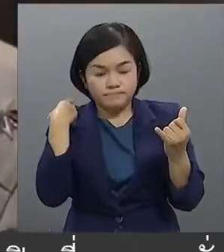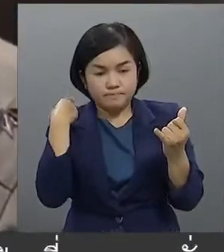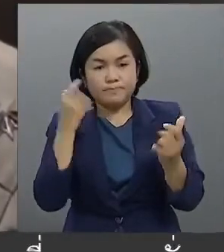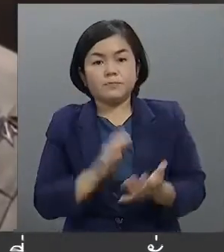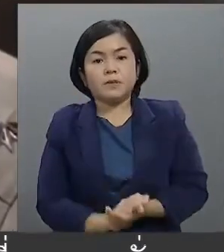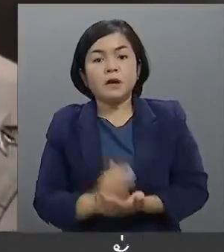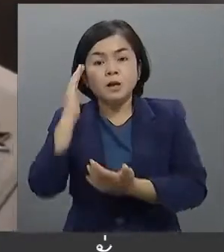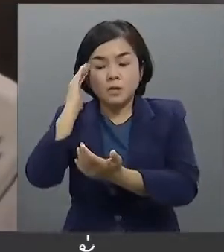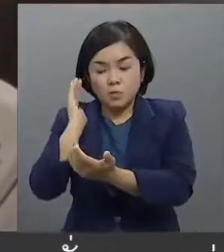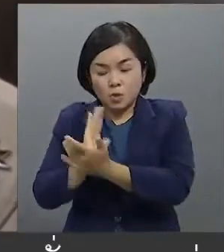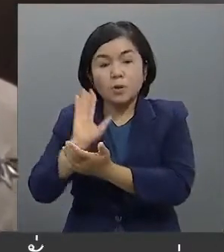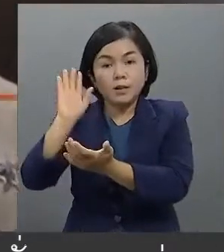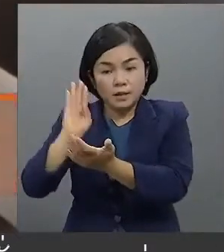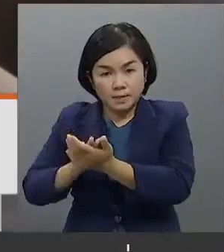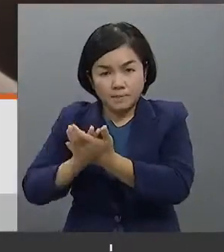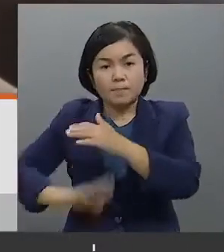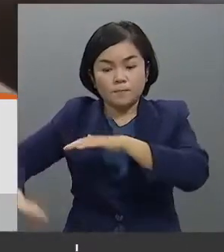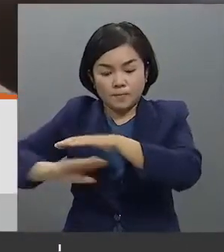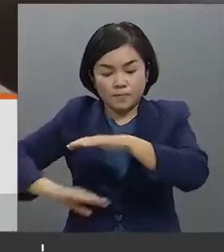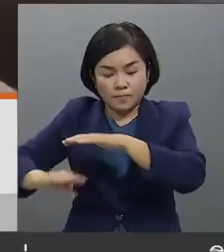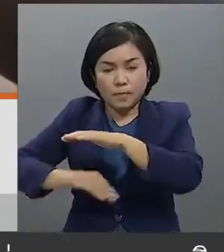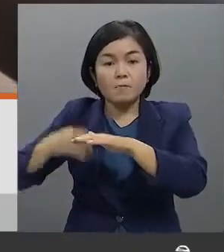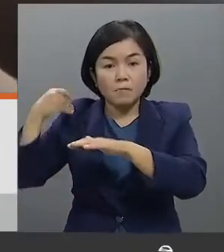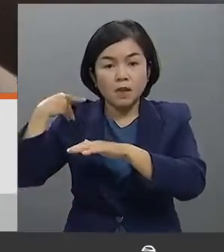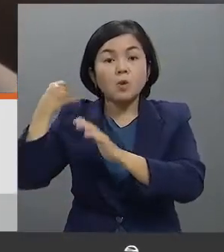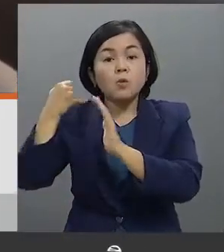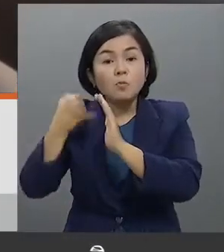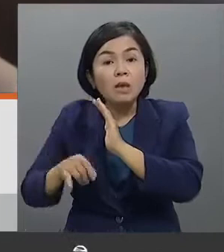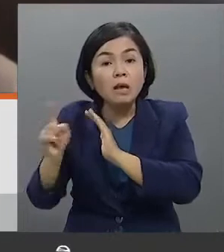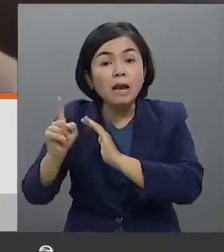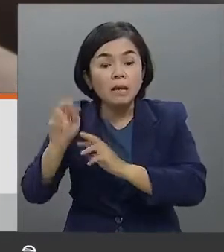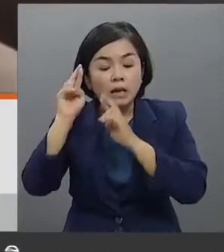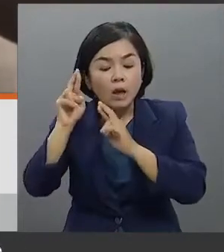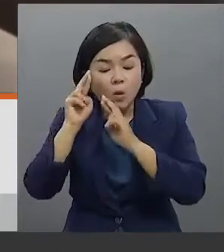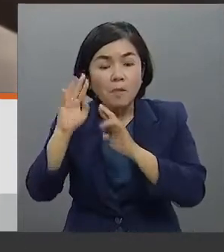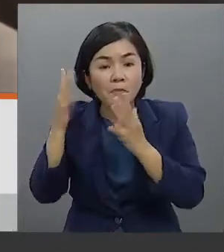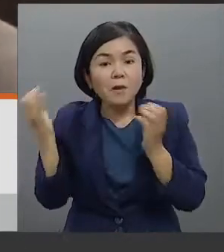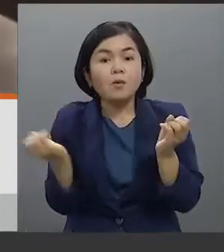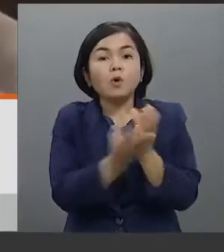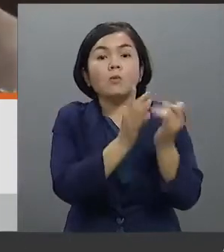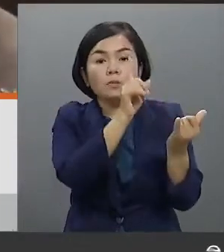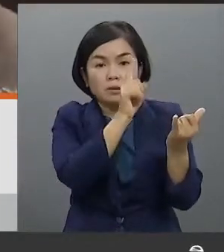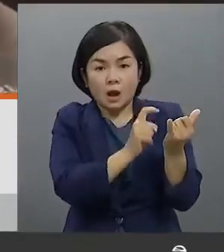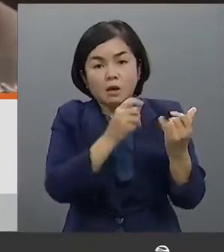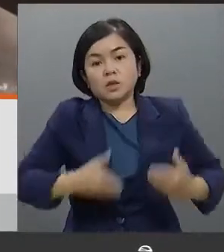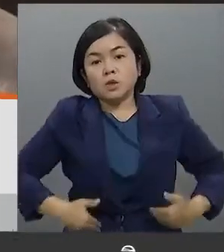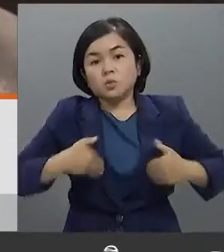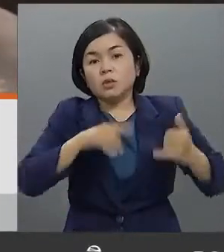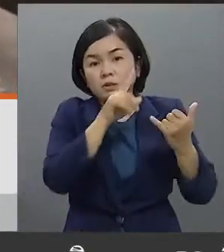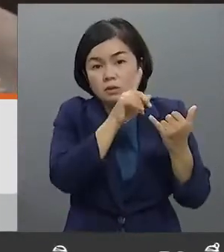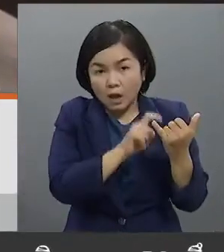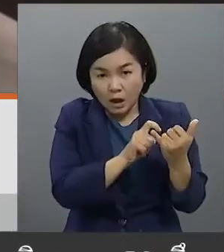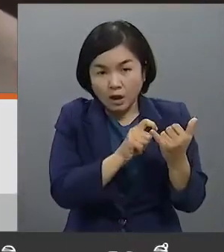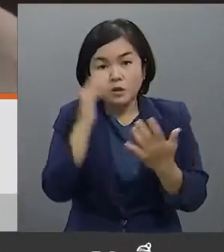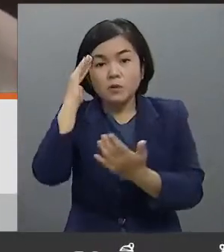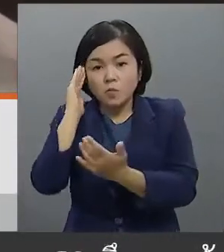ฮะรับคำร้องทุกข์ไปแล้วในข้อหากระทำโดยประมาทเป็นเหตุให้ผู้อื่นถึงแก่ความตายจากนี้ทางพนักงานสอบสวนเรียกผู้เกี่ยวข้องไม่ว่า